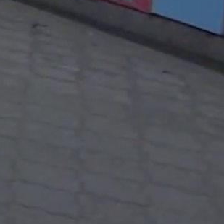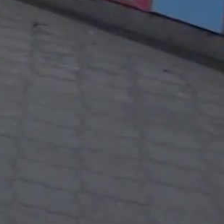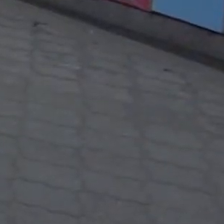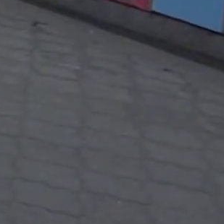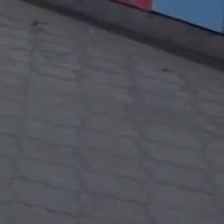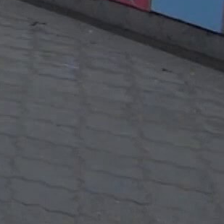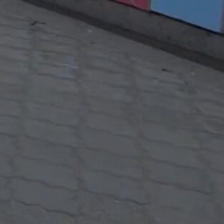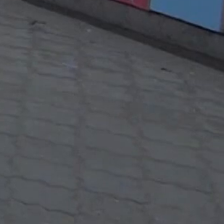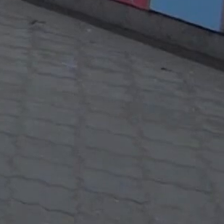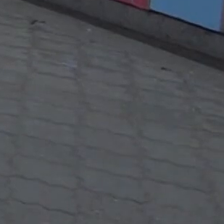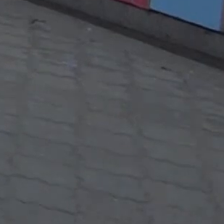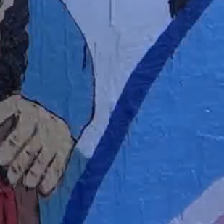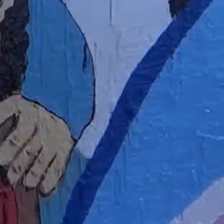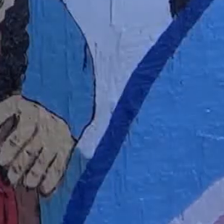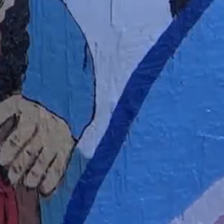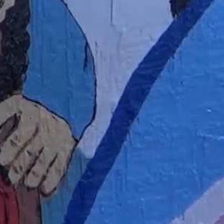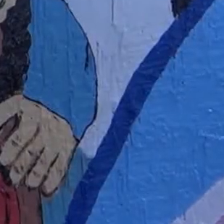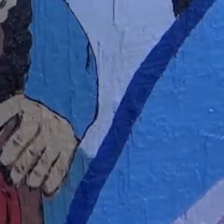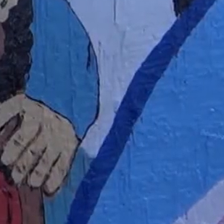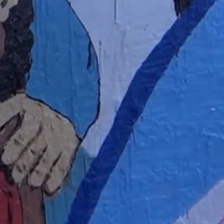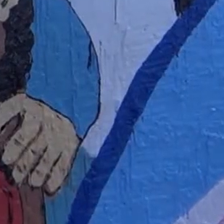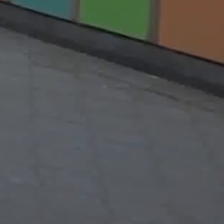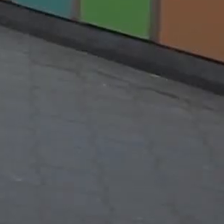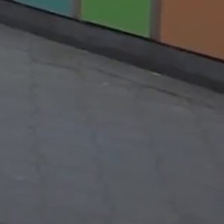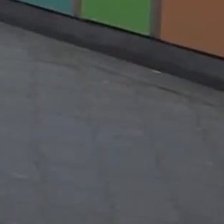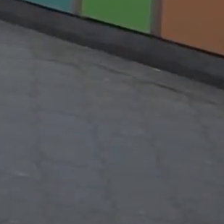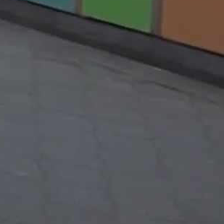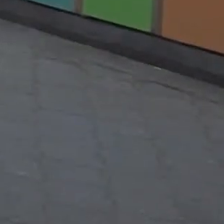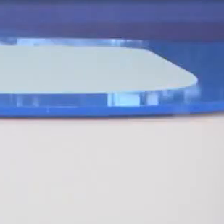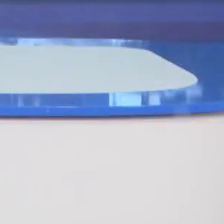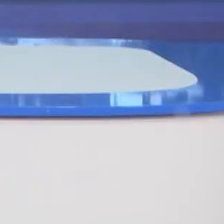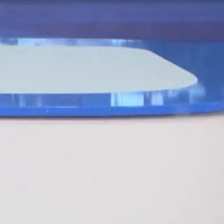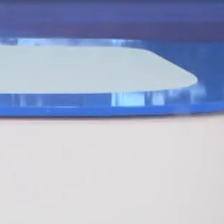Жерасты өткелдерін жаңарту жалғасуда, жұмыстар қыркүйек айында